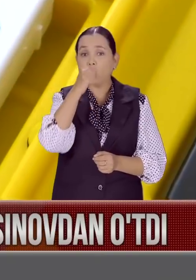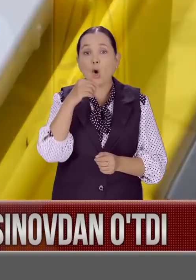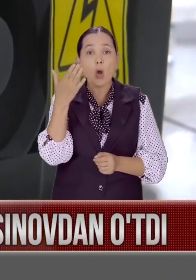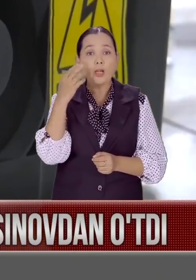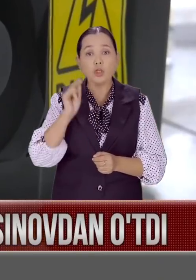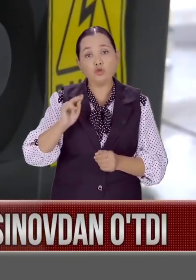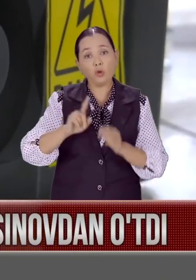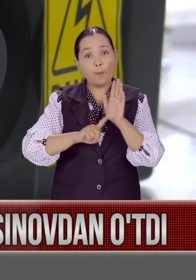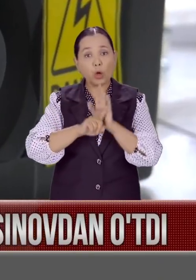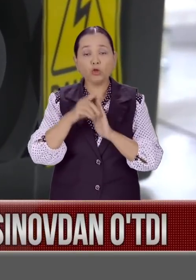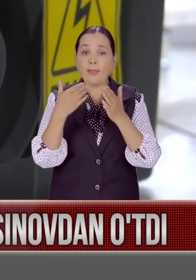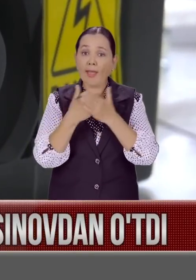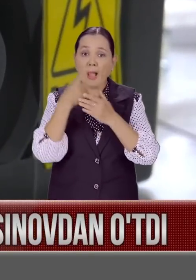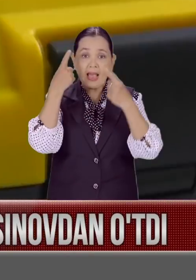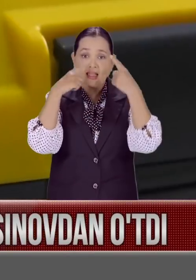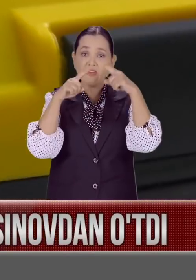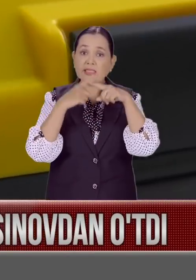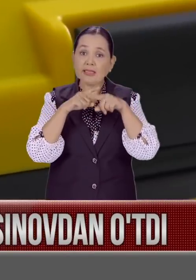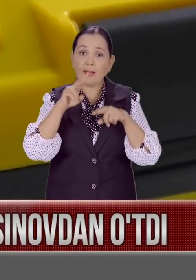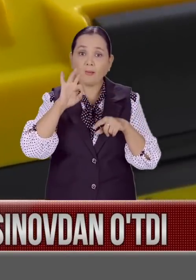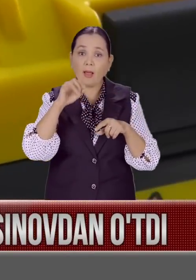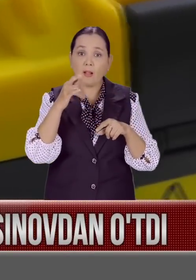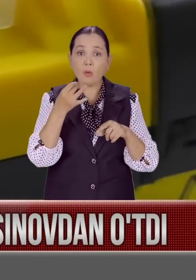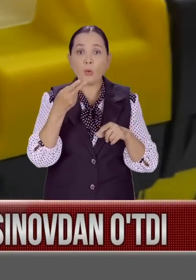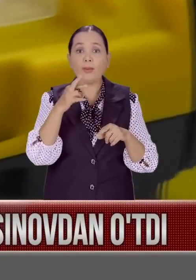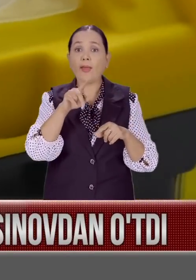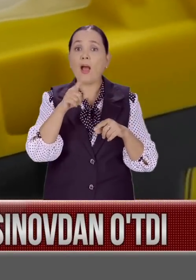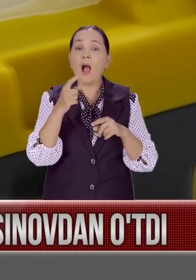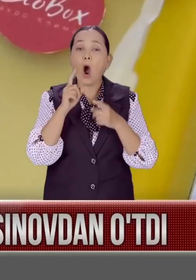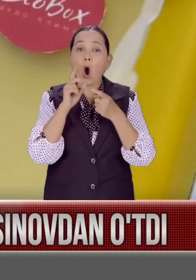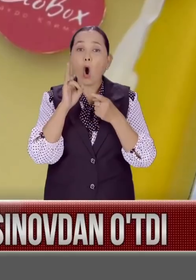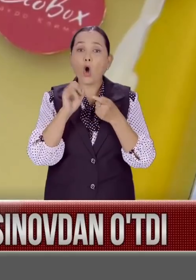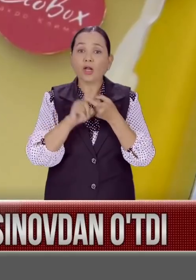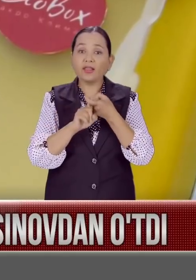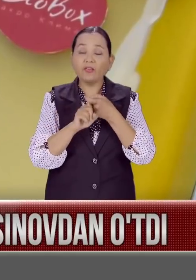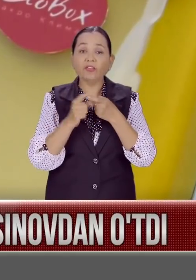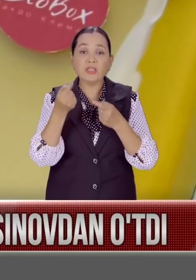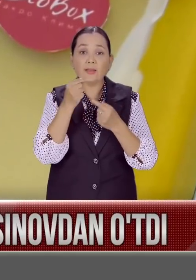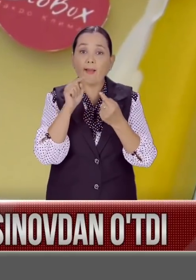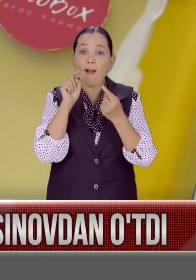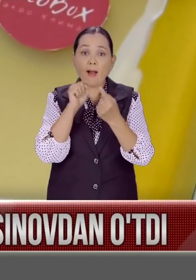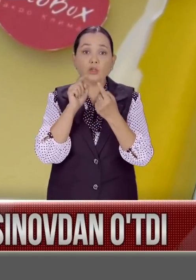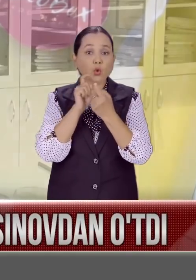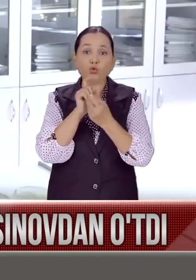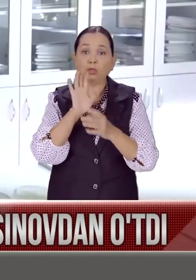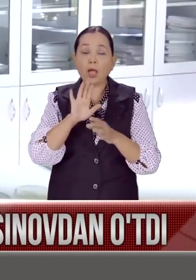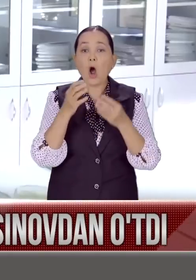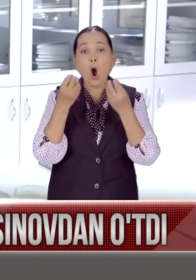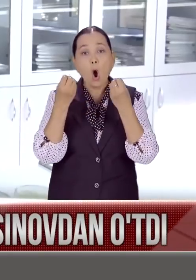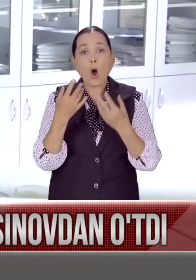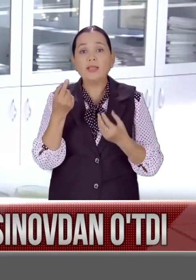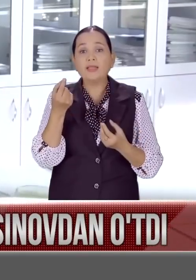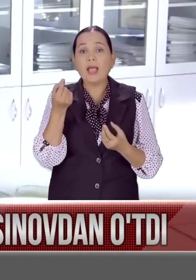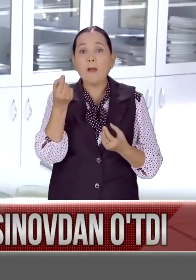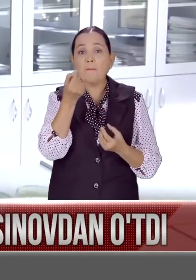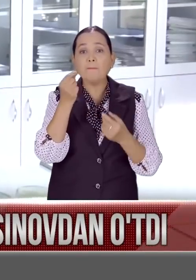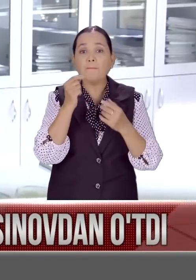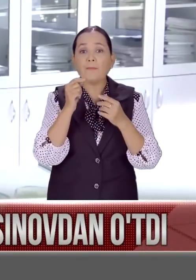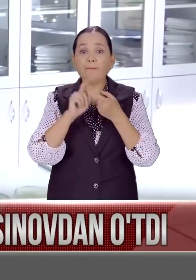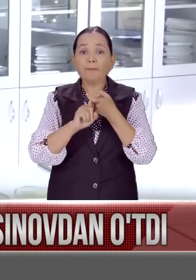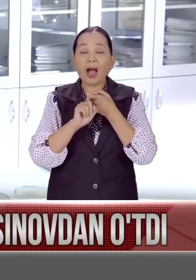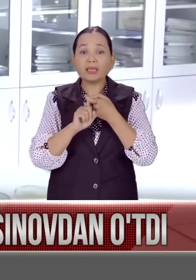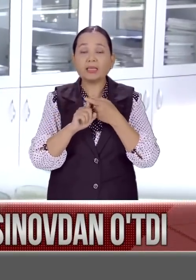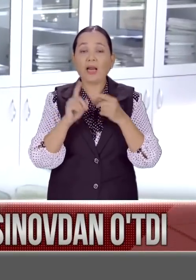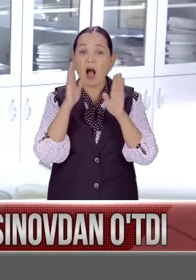oy avval ish boshlagan yangi innovatsion texnologiya dastlab aynan koronavirusga qarshi kurashish uchun emas edi. Oddiy bakteriya mikrob ustidan anchadan